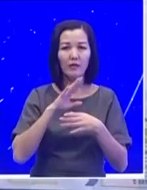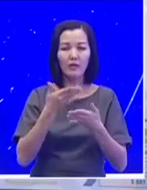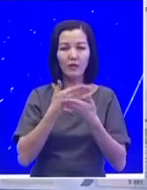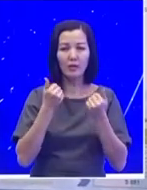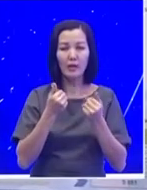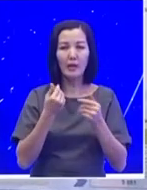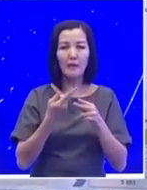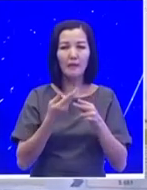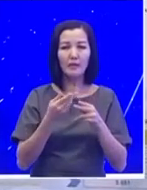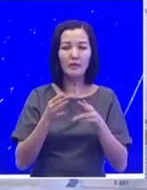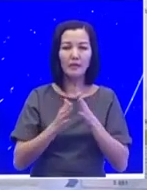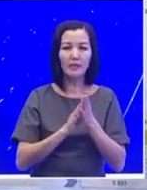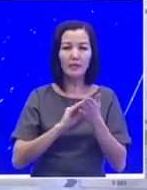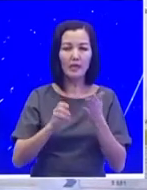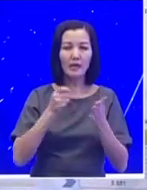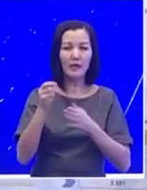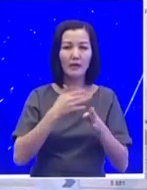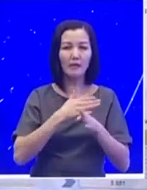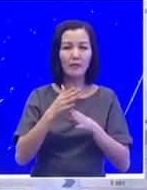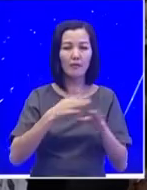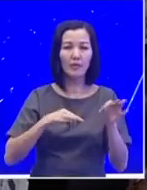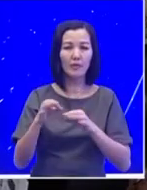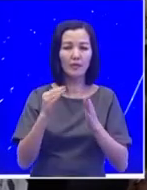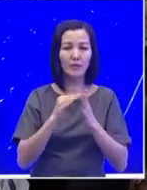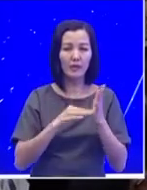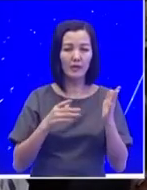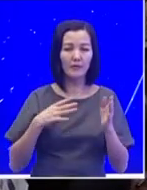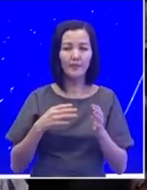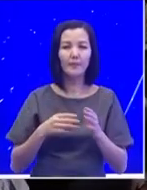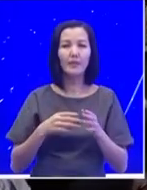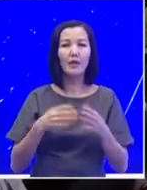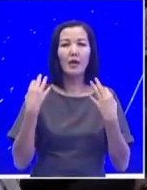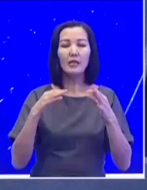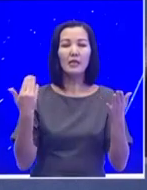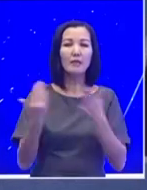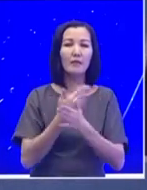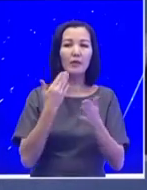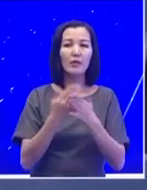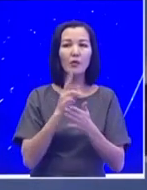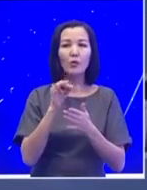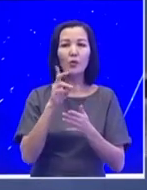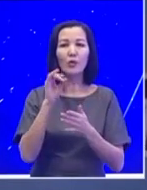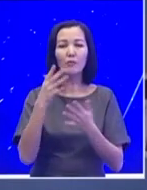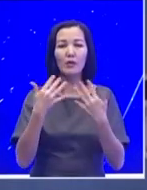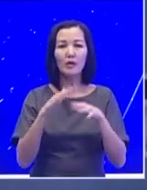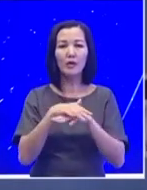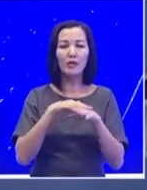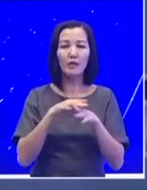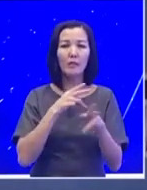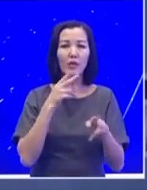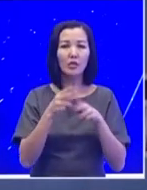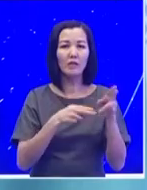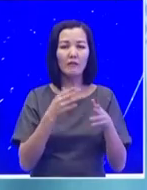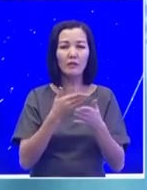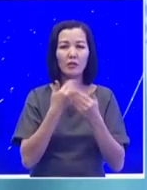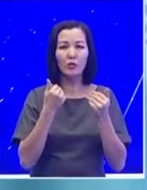водоснабжения. Подали заявку на выделение средств для разработки ПСД. В ходе формата «Открытый микрофон» жители Куренбельской долины пожаловались акиму района на